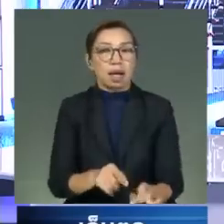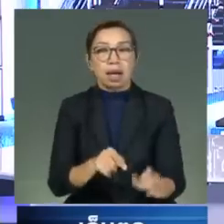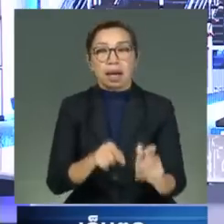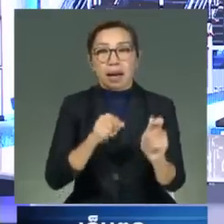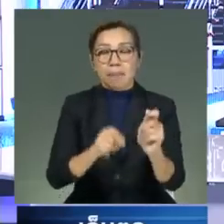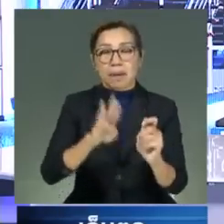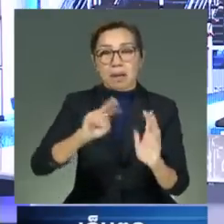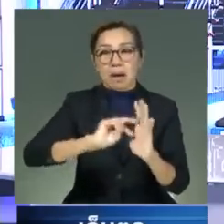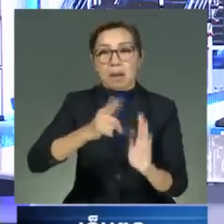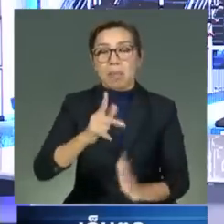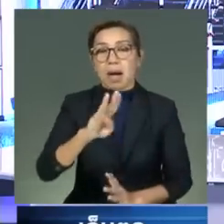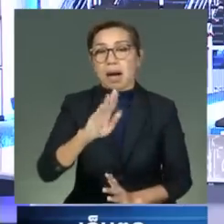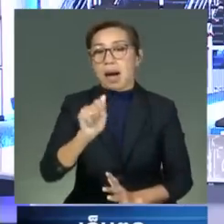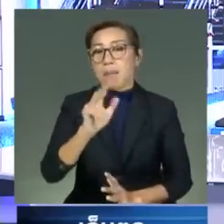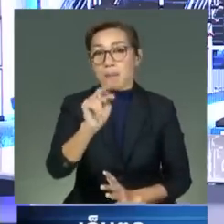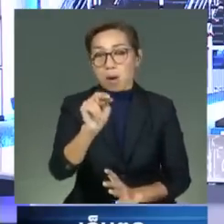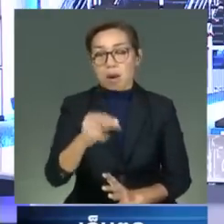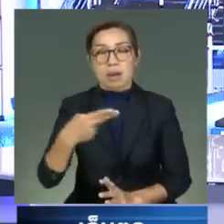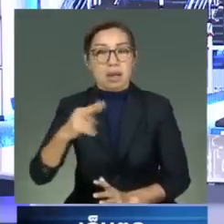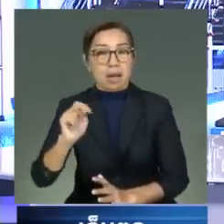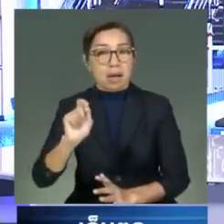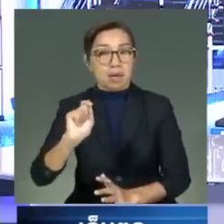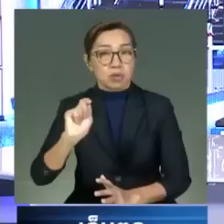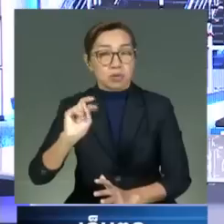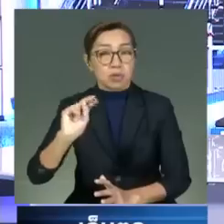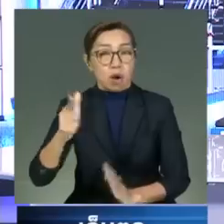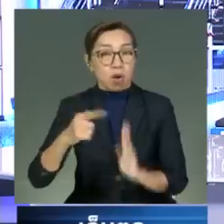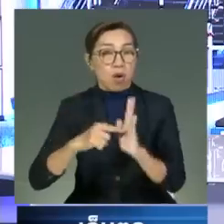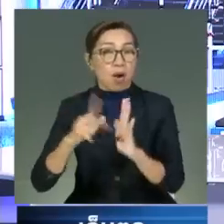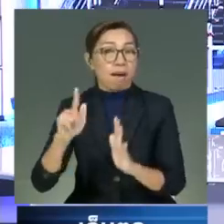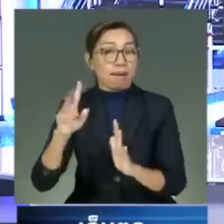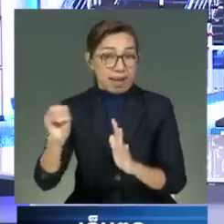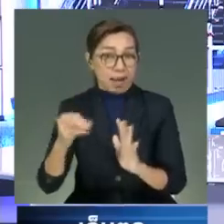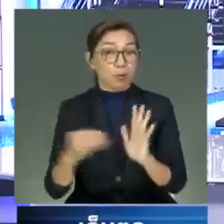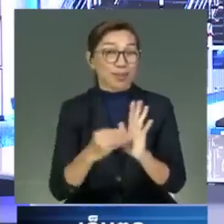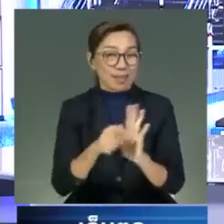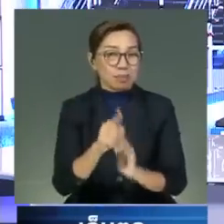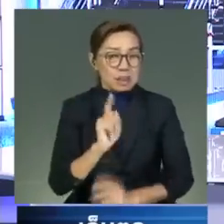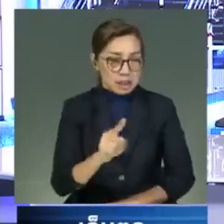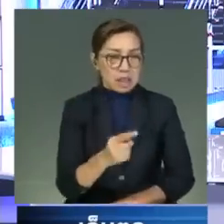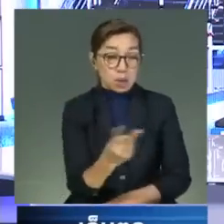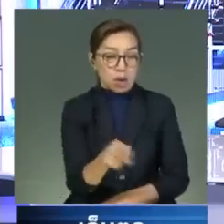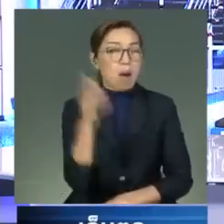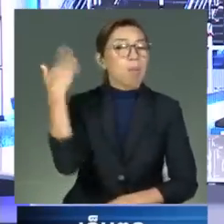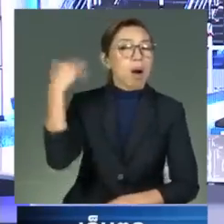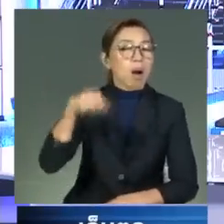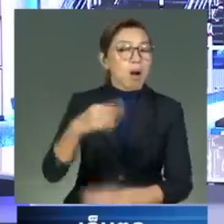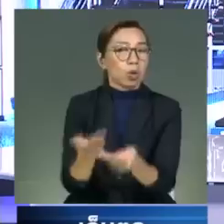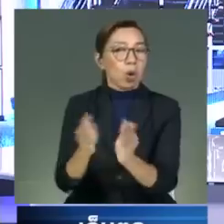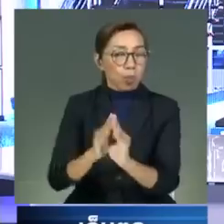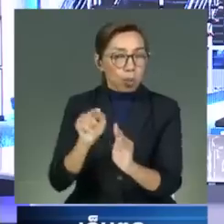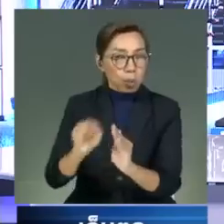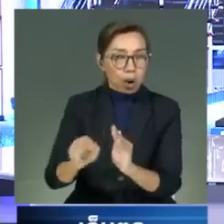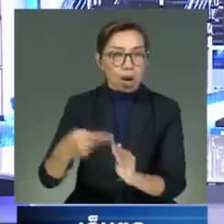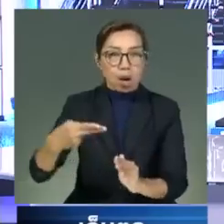หนองแขมในพื้นที่ของกรุงเทพฯของเราเนี่ยนะคะคุณผู้ชมคือก่อนหน้านี้เนี่ยก็เป็นพื้นที่ของตระกูลอยู่บำรุงใช่มั้ยโดยคุณวรรณ